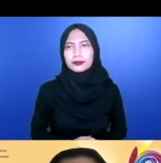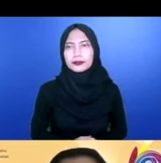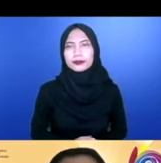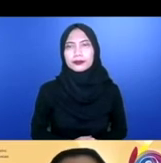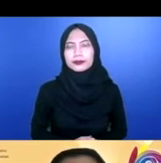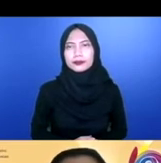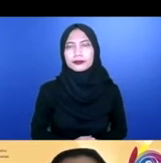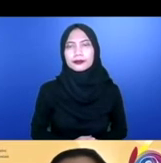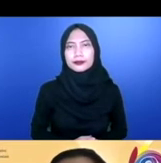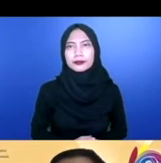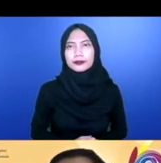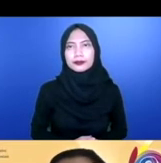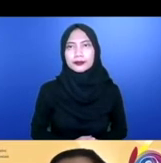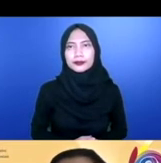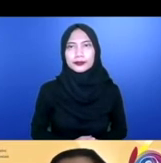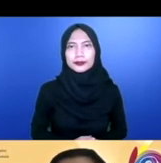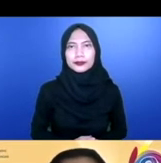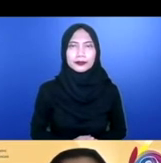untuk ini